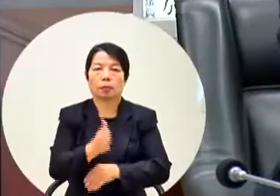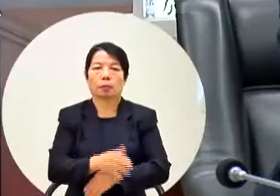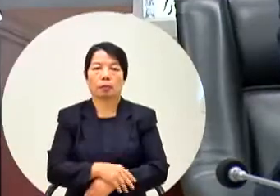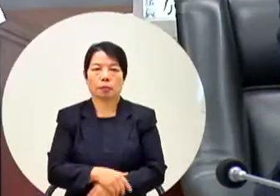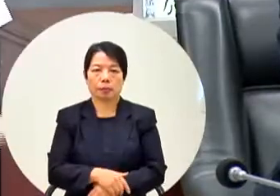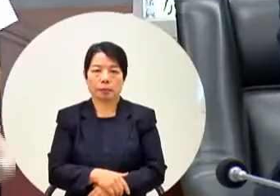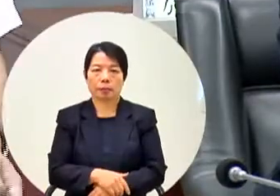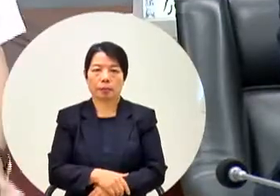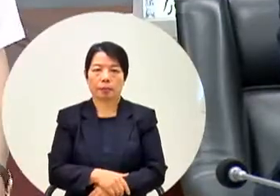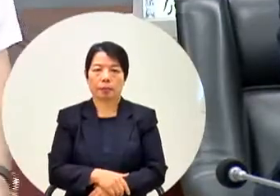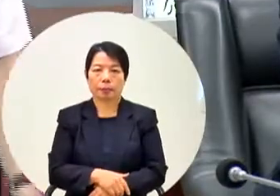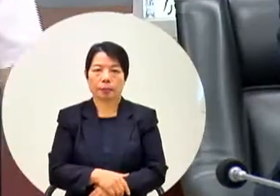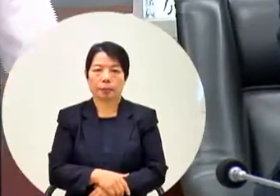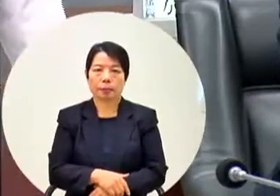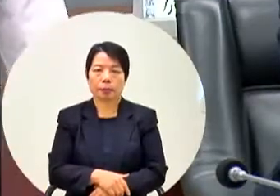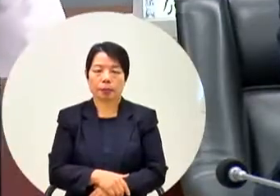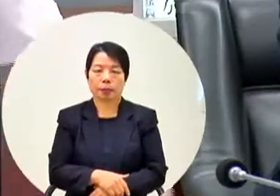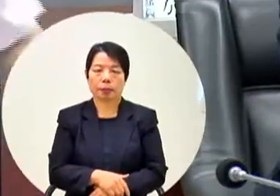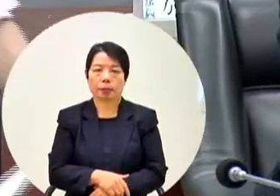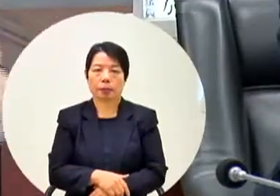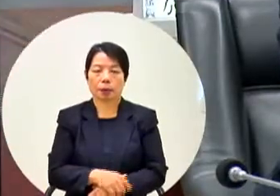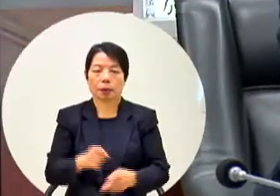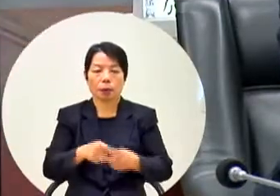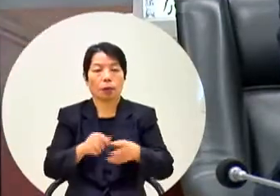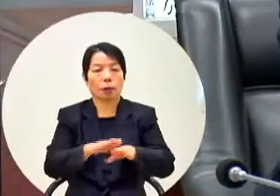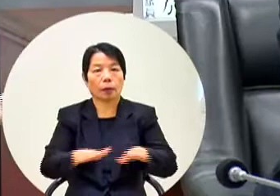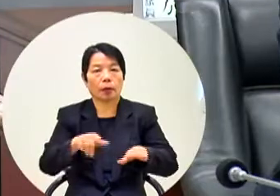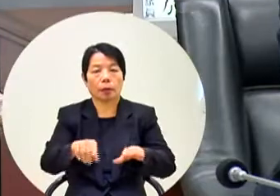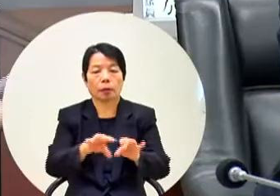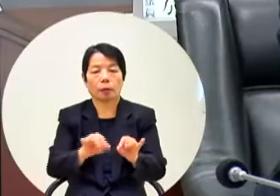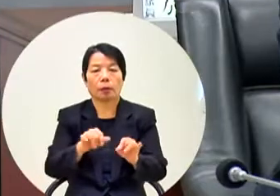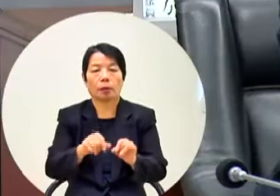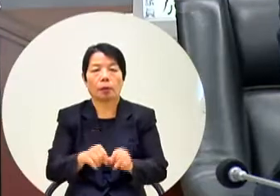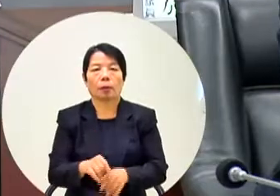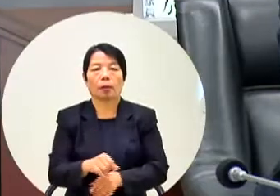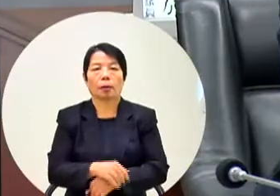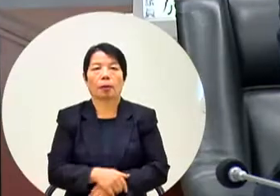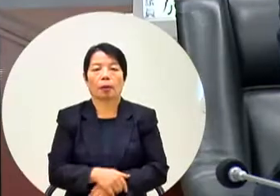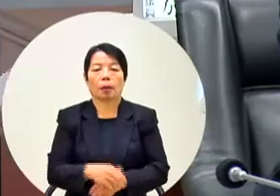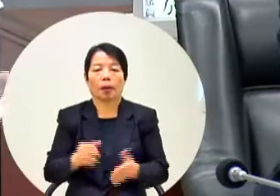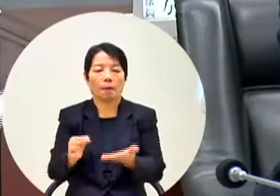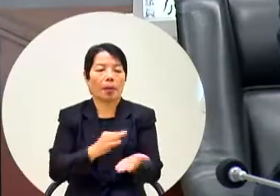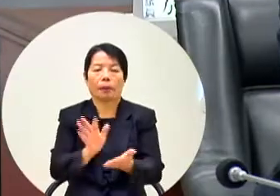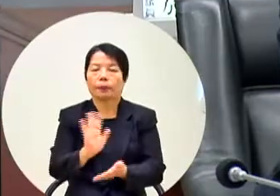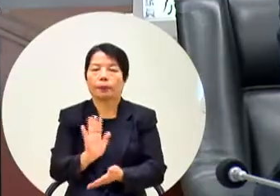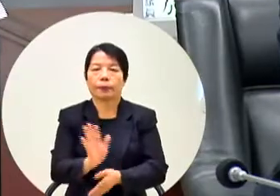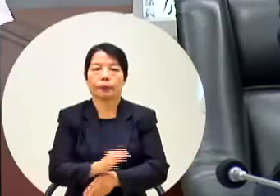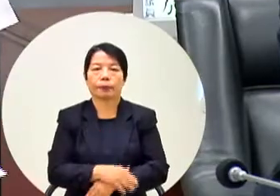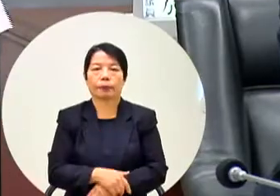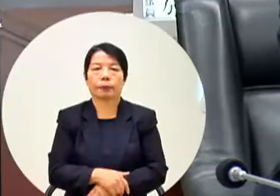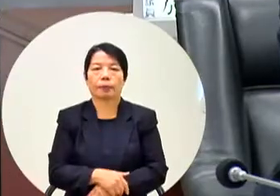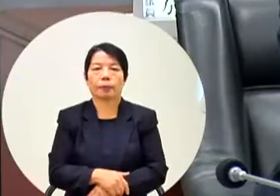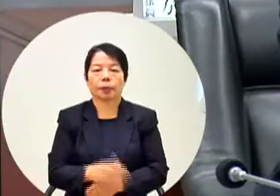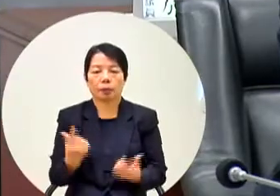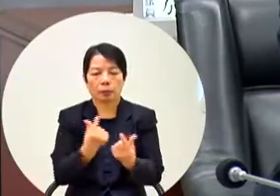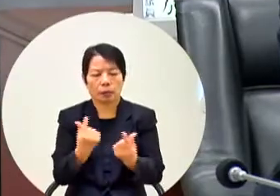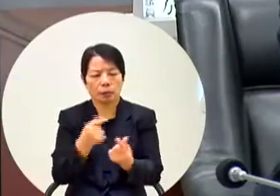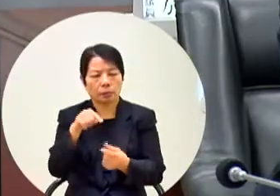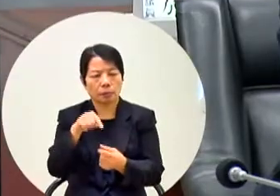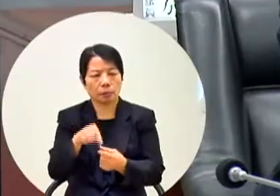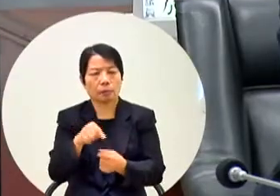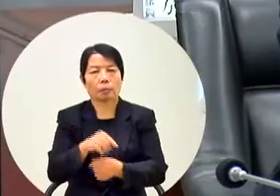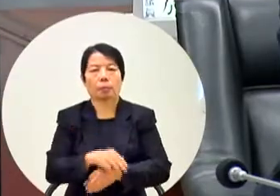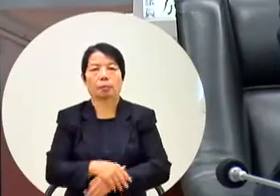咱讲咱的迄个地吼，尽量卖卖啦吼。但是你想这啦，